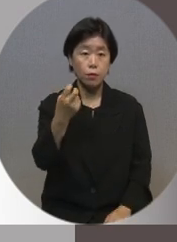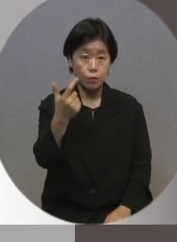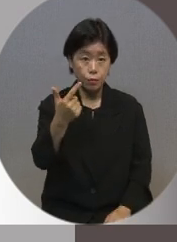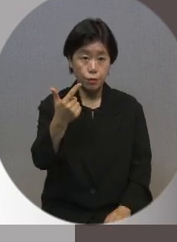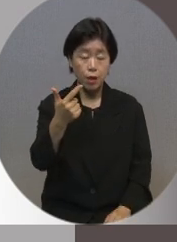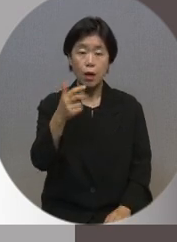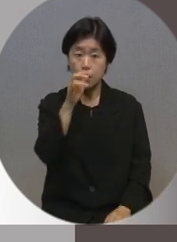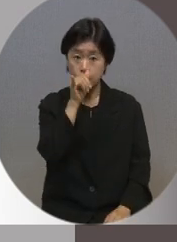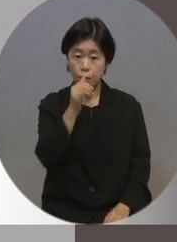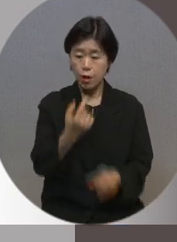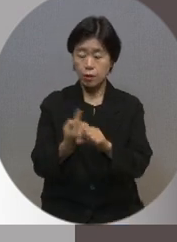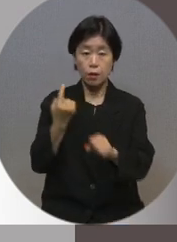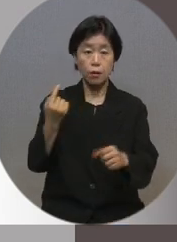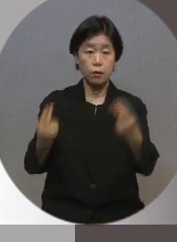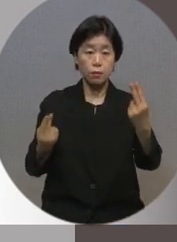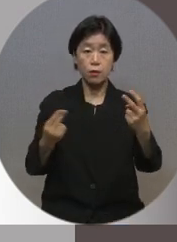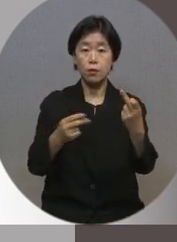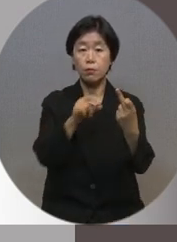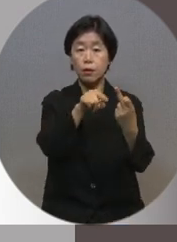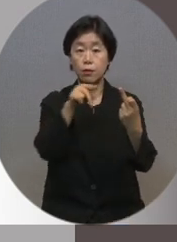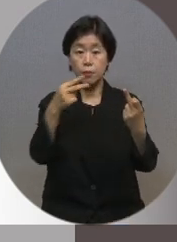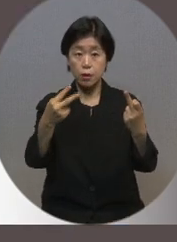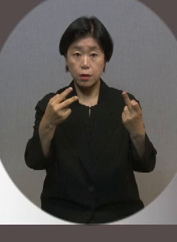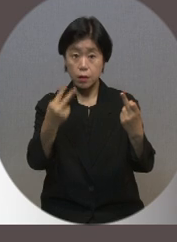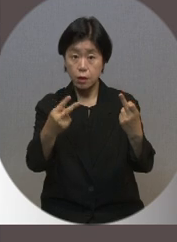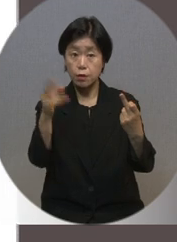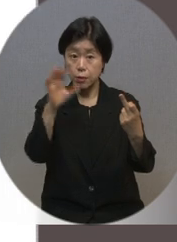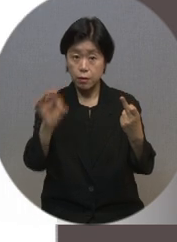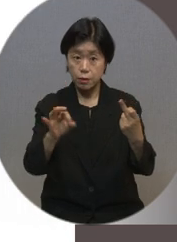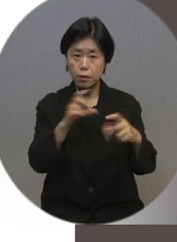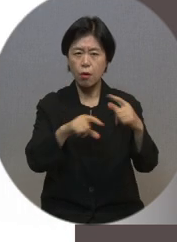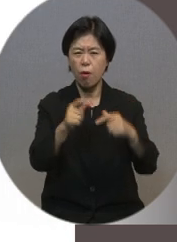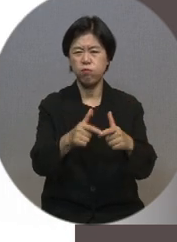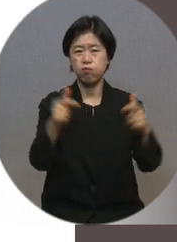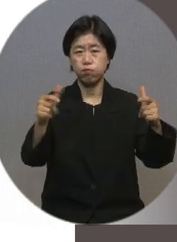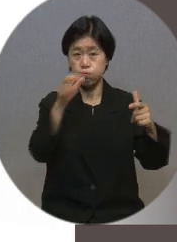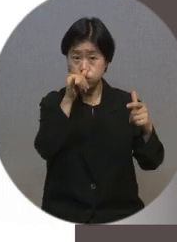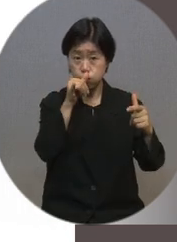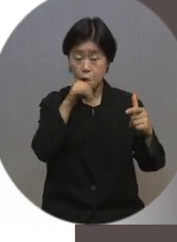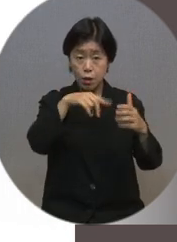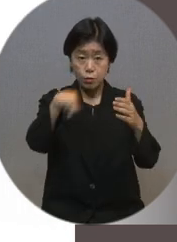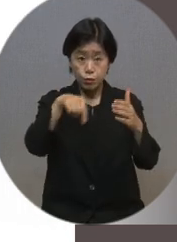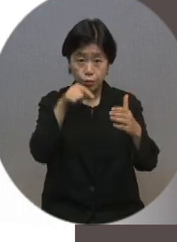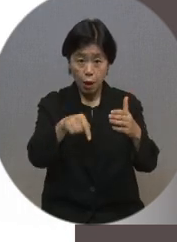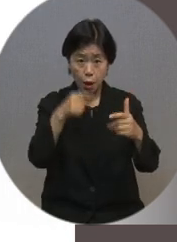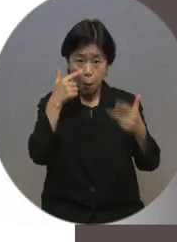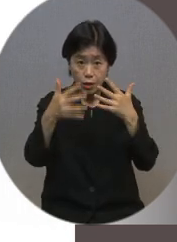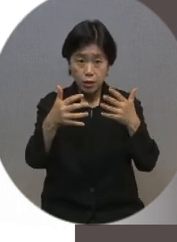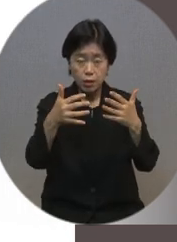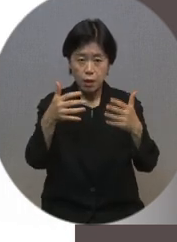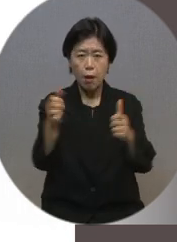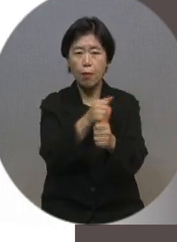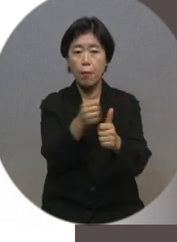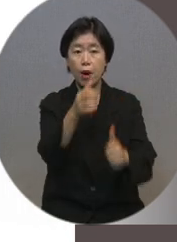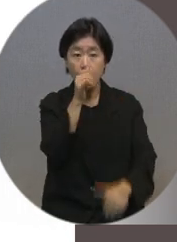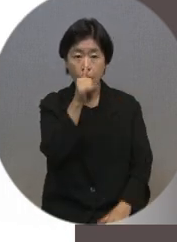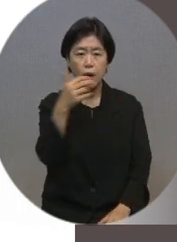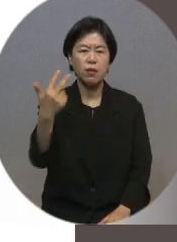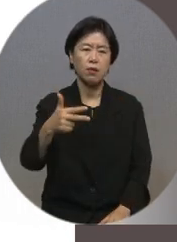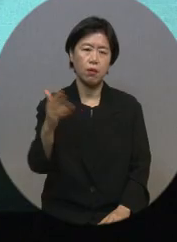21,926건으로 전년 대비 12.2% 증가했고 이 중 학대 사례로 판정된 건수는